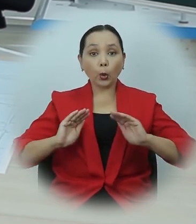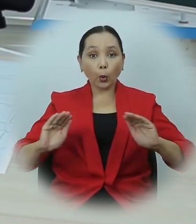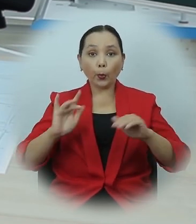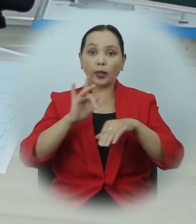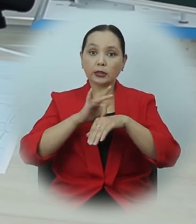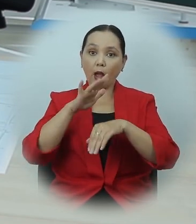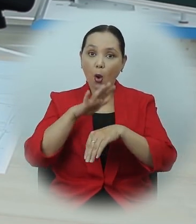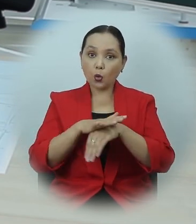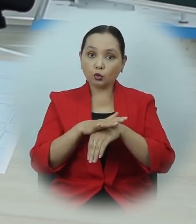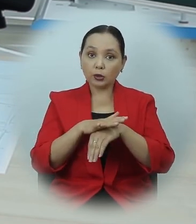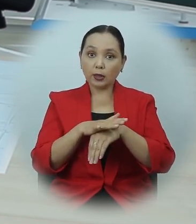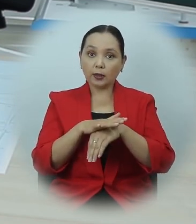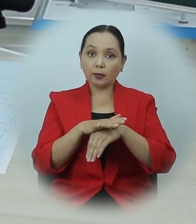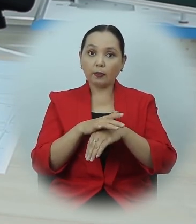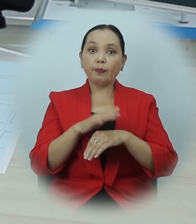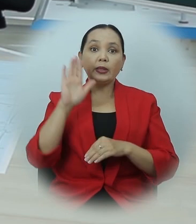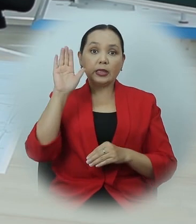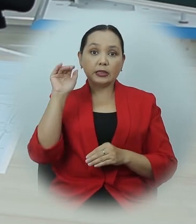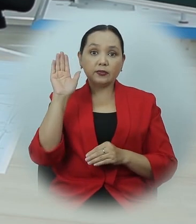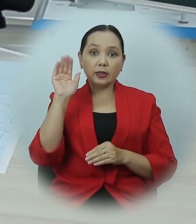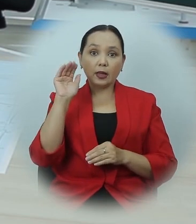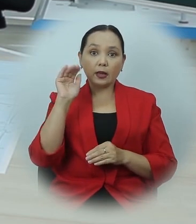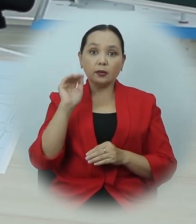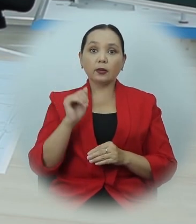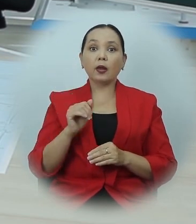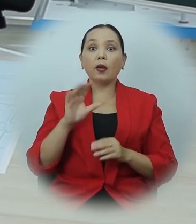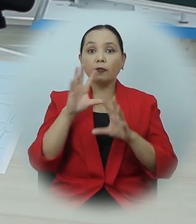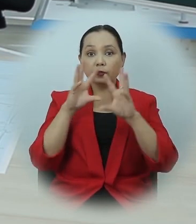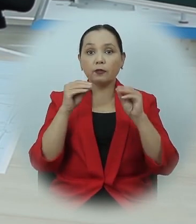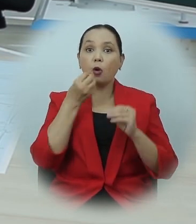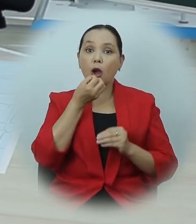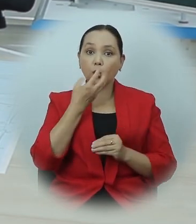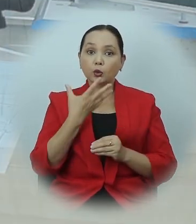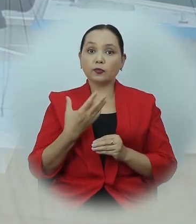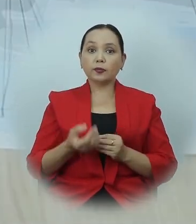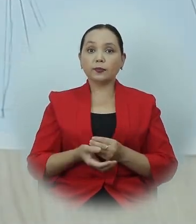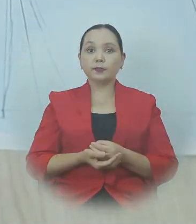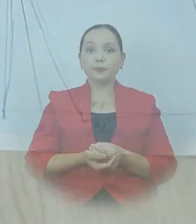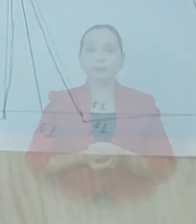закончено. До свидания. Всего хорошего.